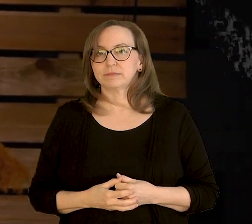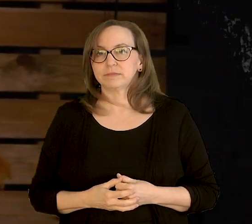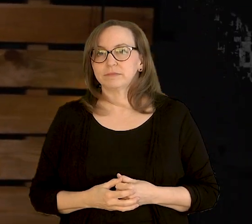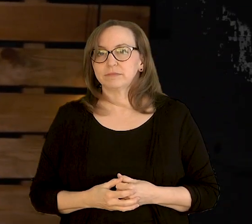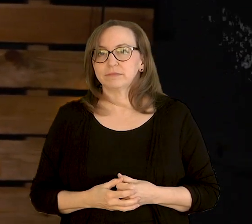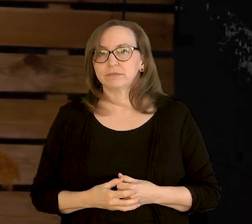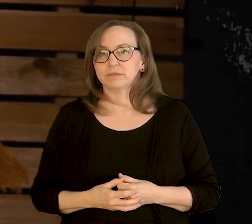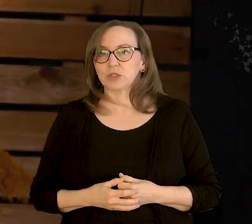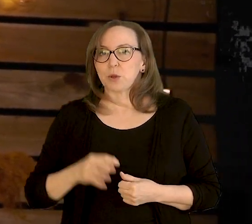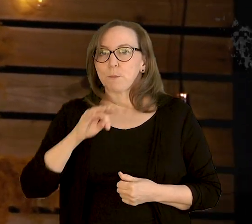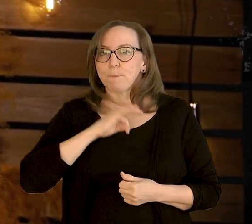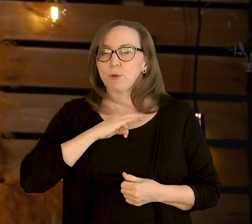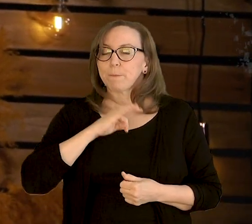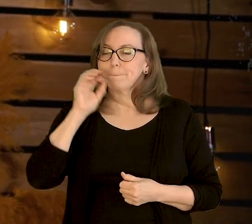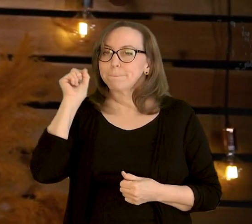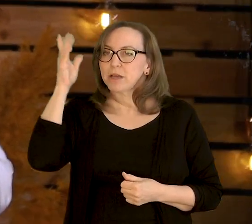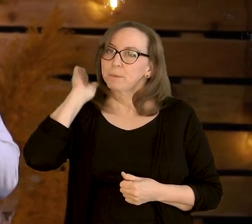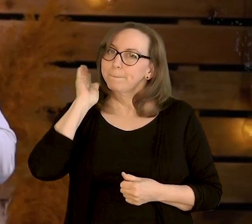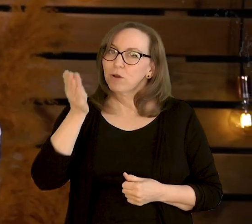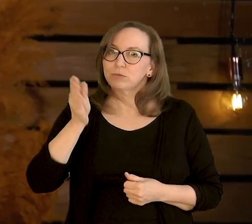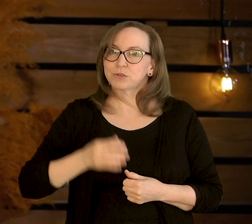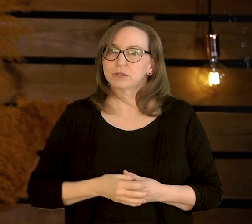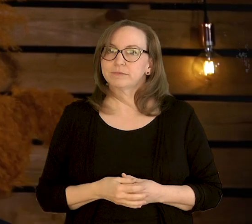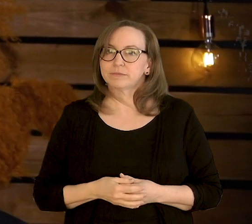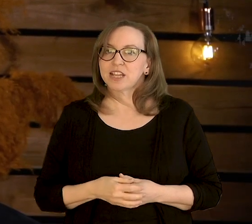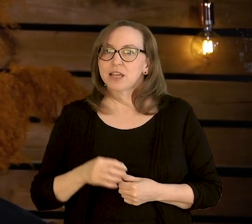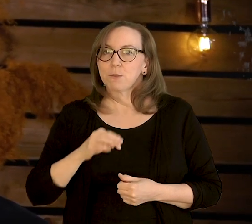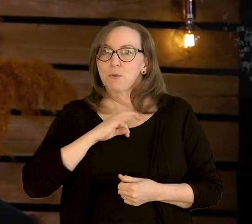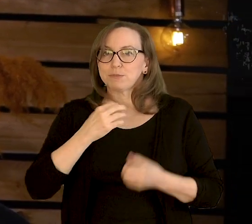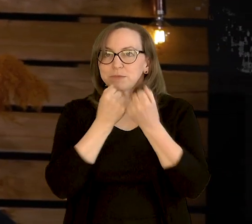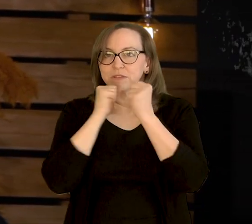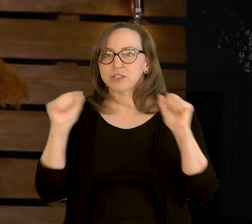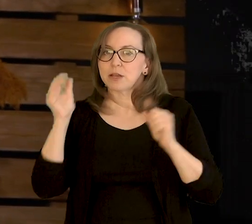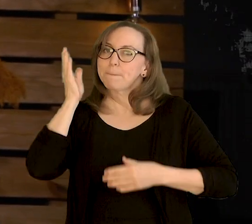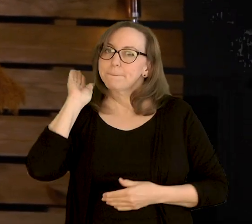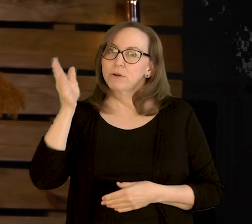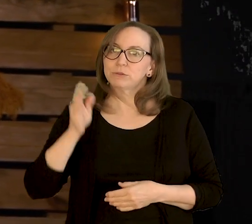Bądź moim Panem i Zbawicielem.